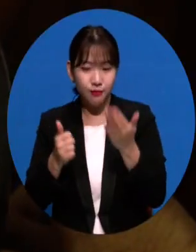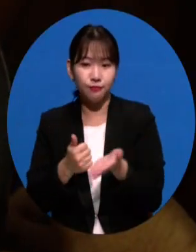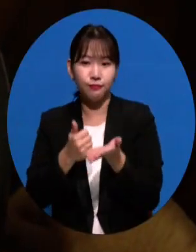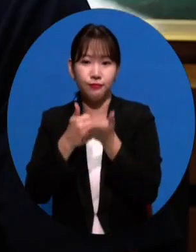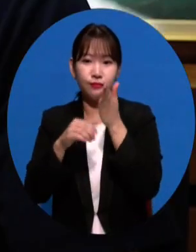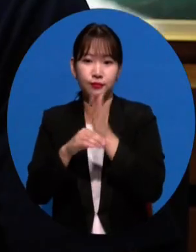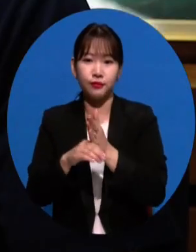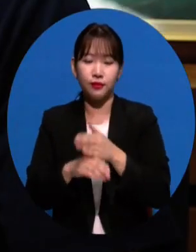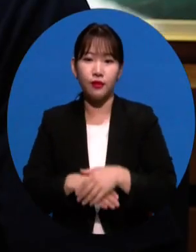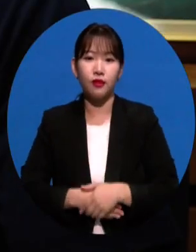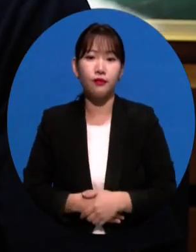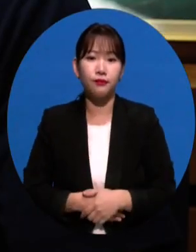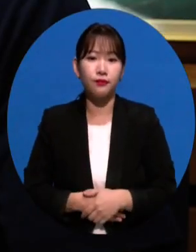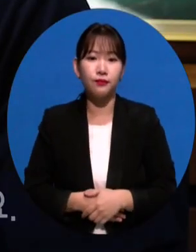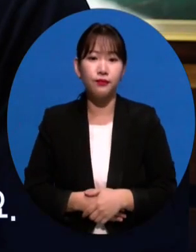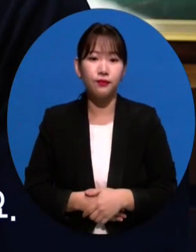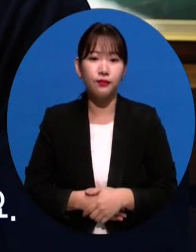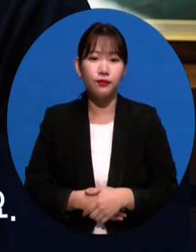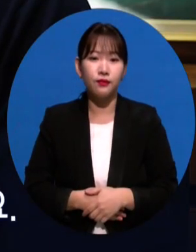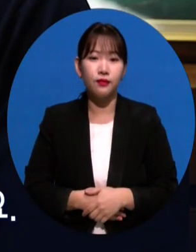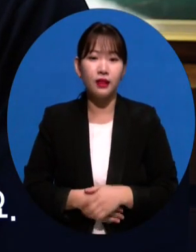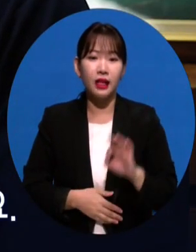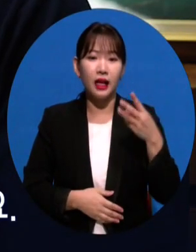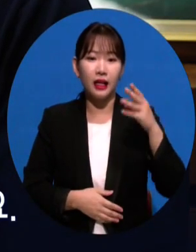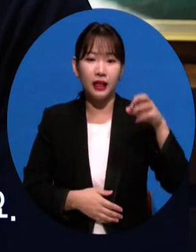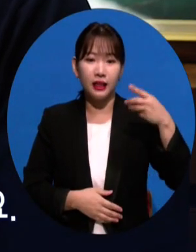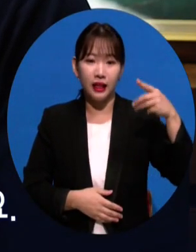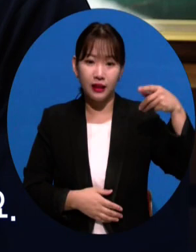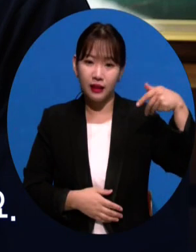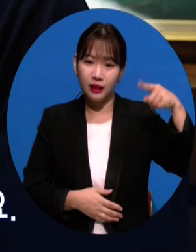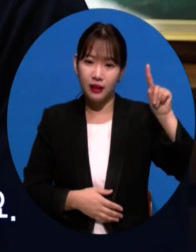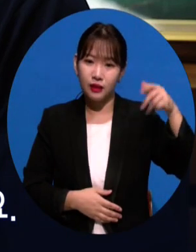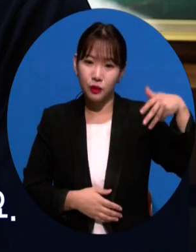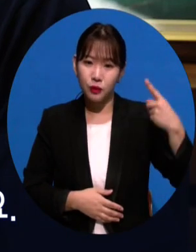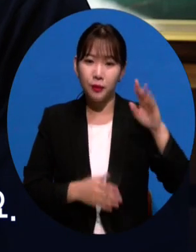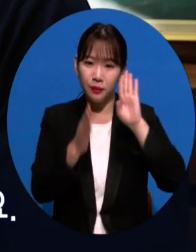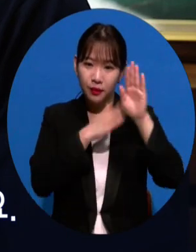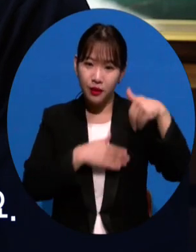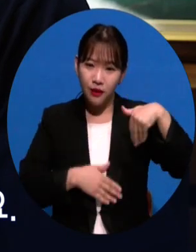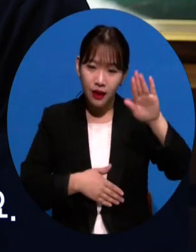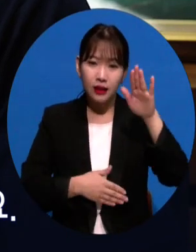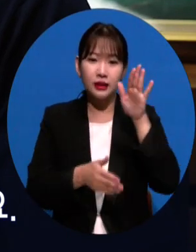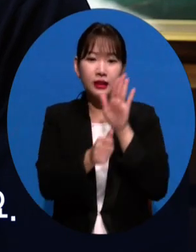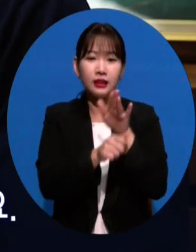있습니다. 아리타초 미래에 つなぐ 지원 사업としまして,